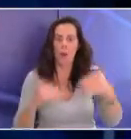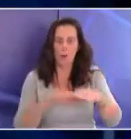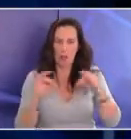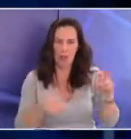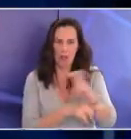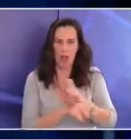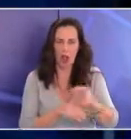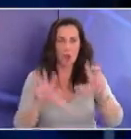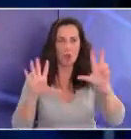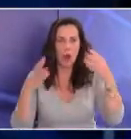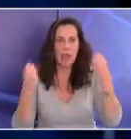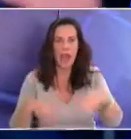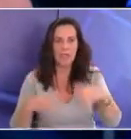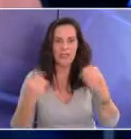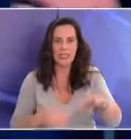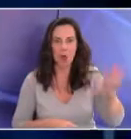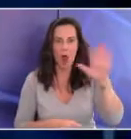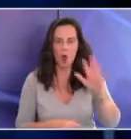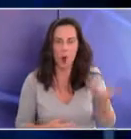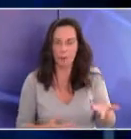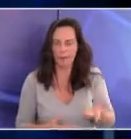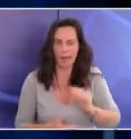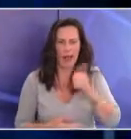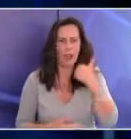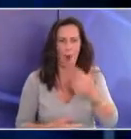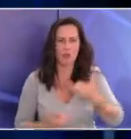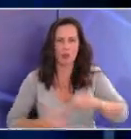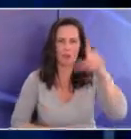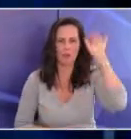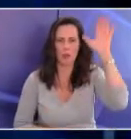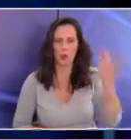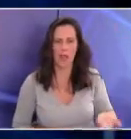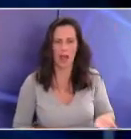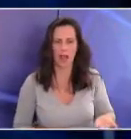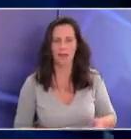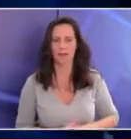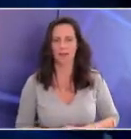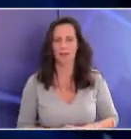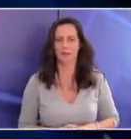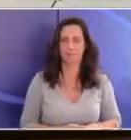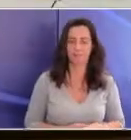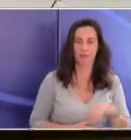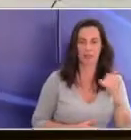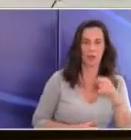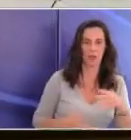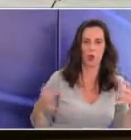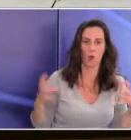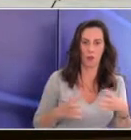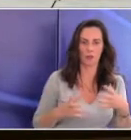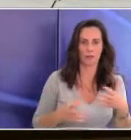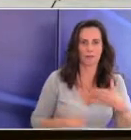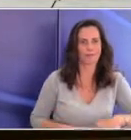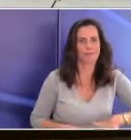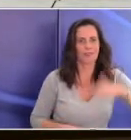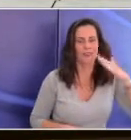את העונה הזו עם 8 הפסדים ביורוליג, פתיחת העונה הנוראית ביותר של מכבי תל אביב. נכון, זה באמת קבוצת ילדותי,